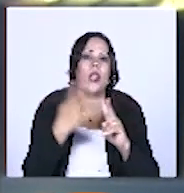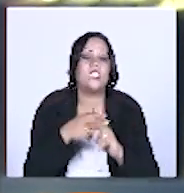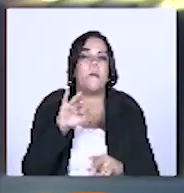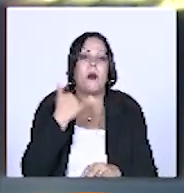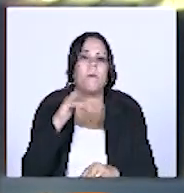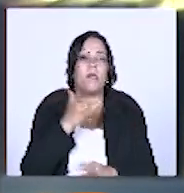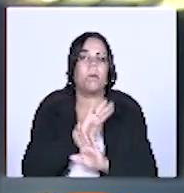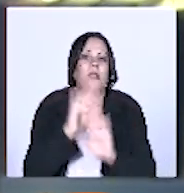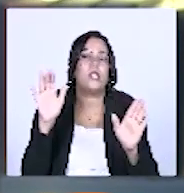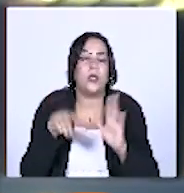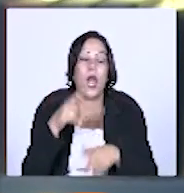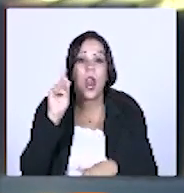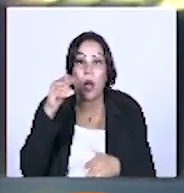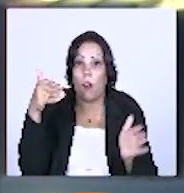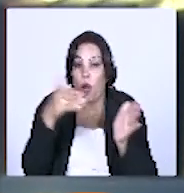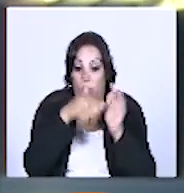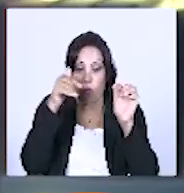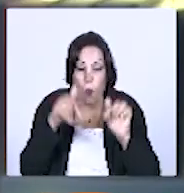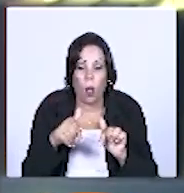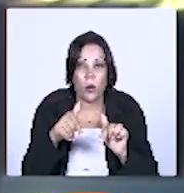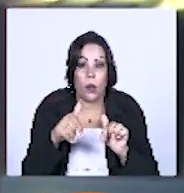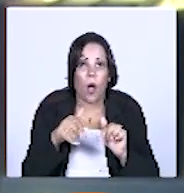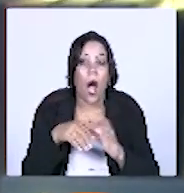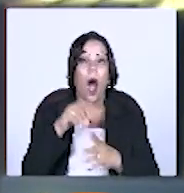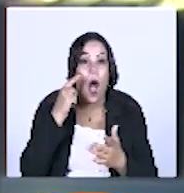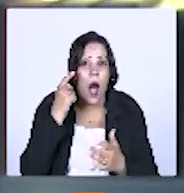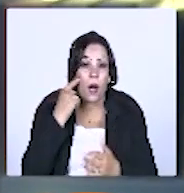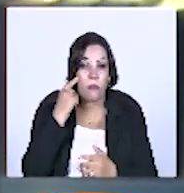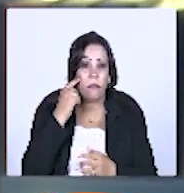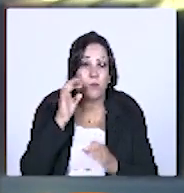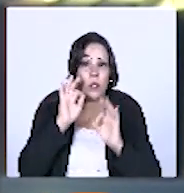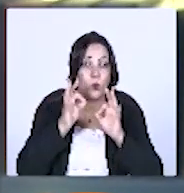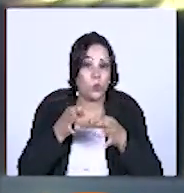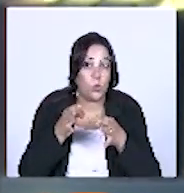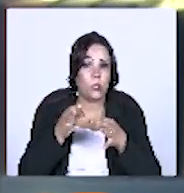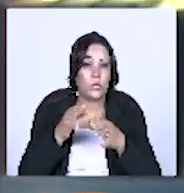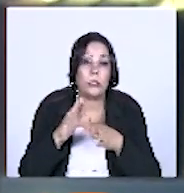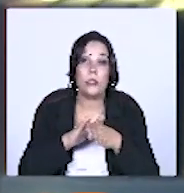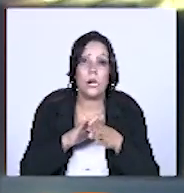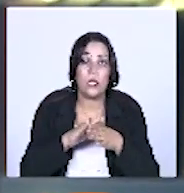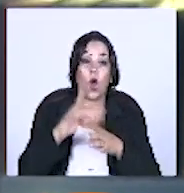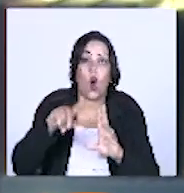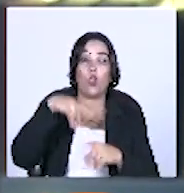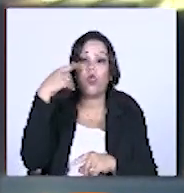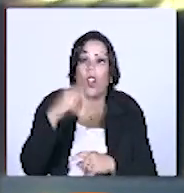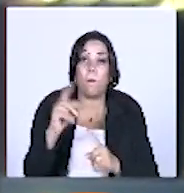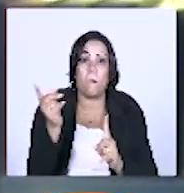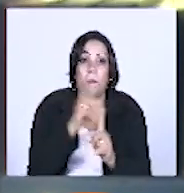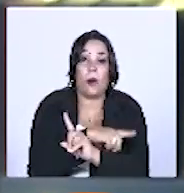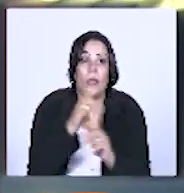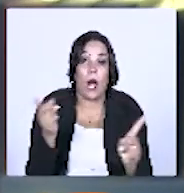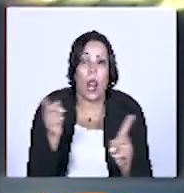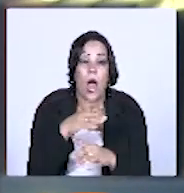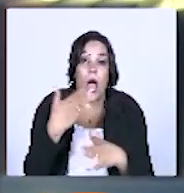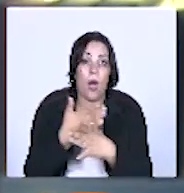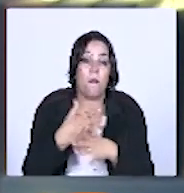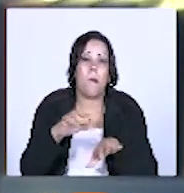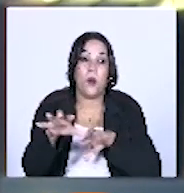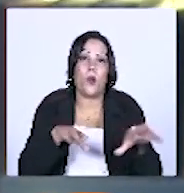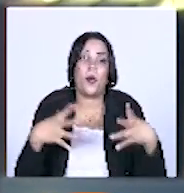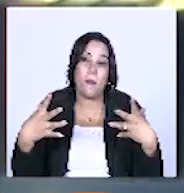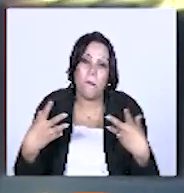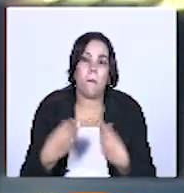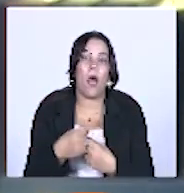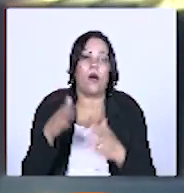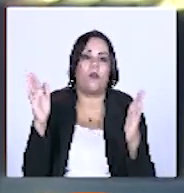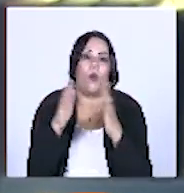لكن حتى هذه اللحظه احنا مش عارفين تحديدا تاثير الضربات المتبادله ودخول ايران على الخط